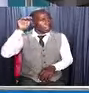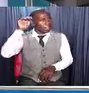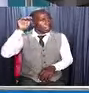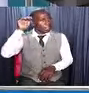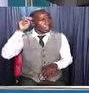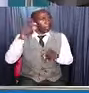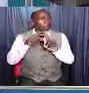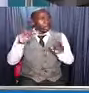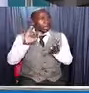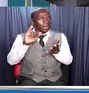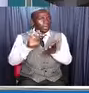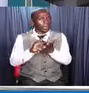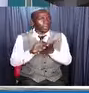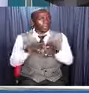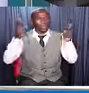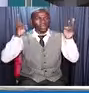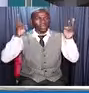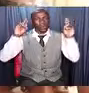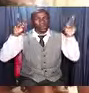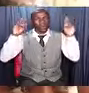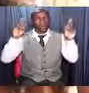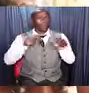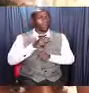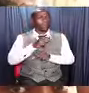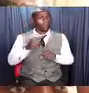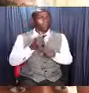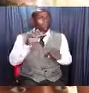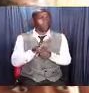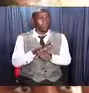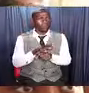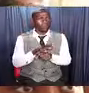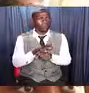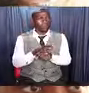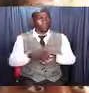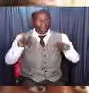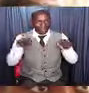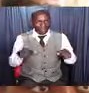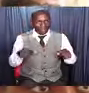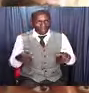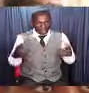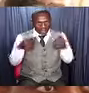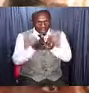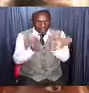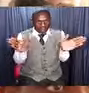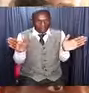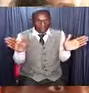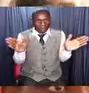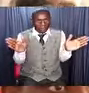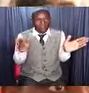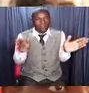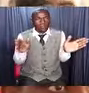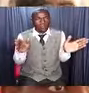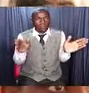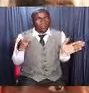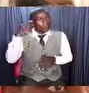hear. Neno ambalo limekusumbua kwa miaka. The word that has disturbed you for a very long time. Na leo linakuja kufunuliwa. And it's coming to be opened up